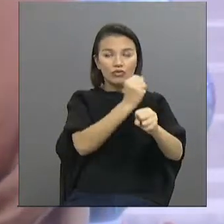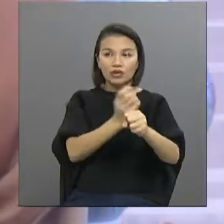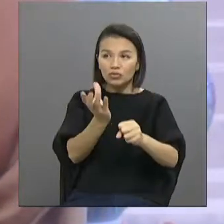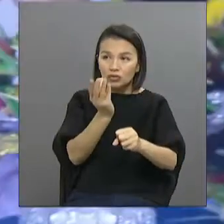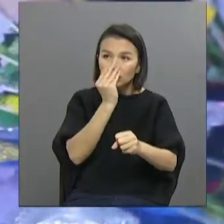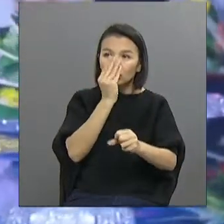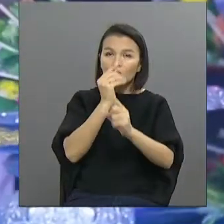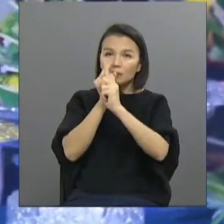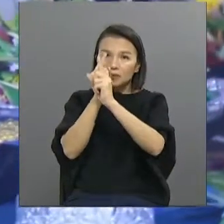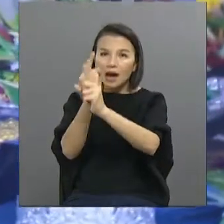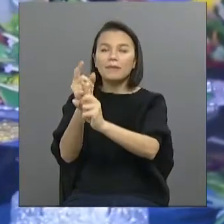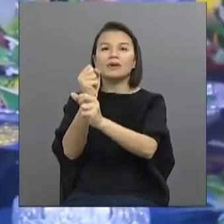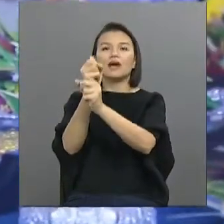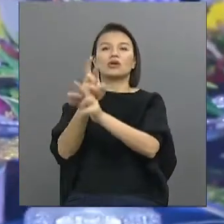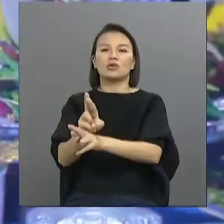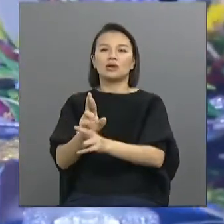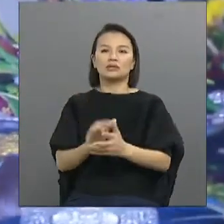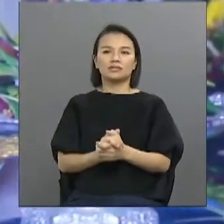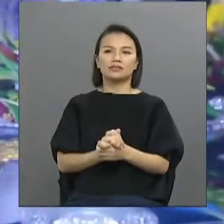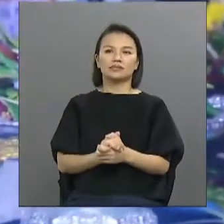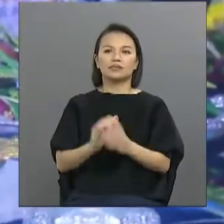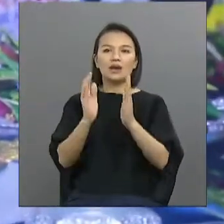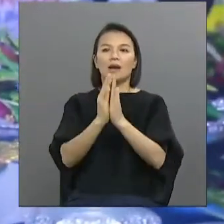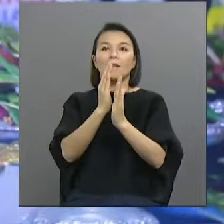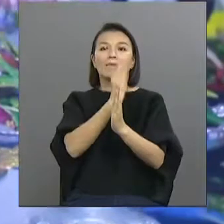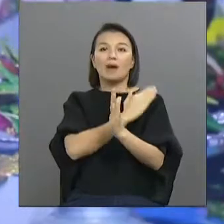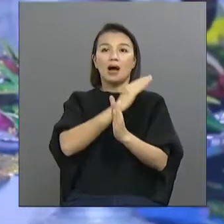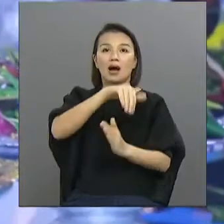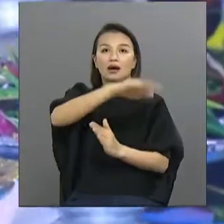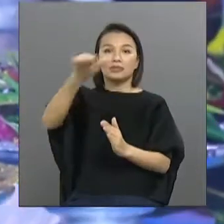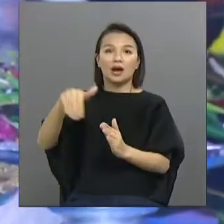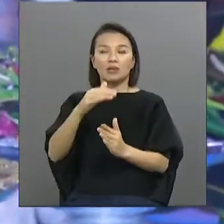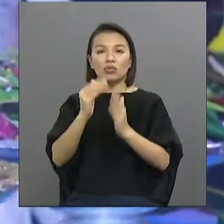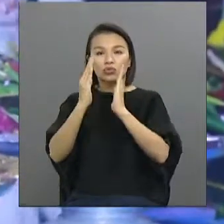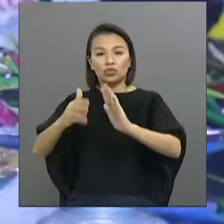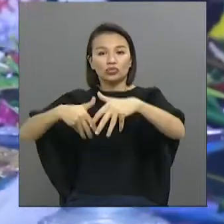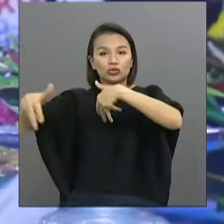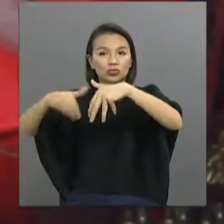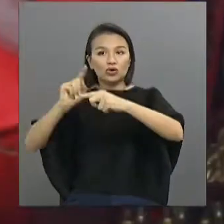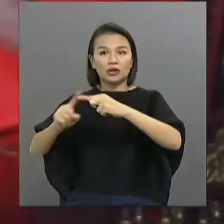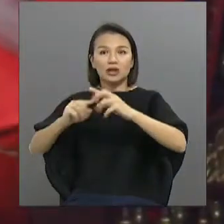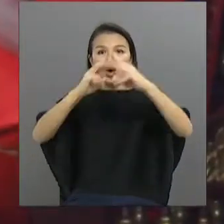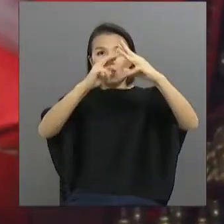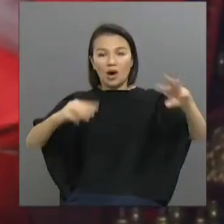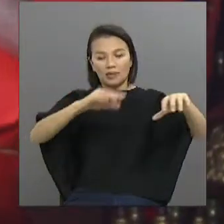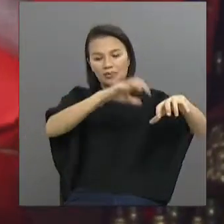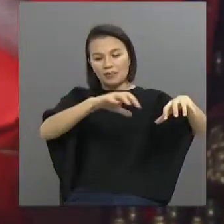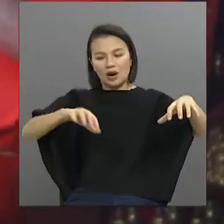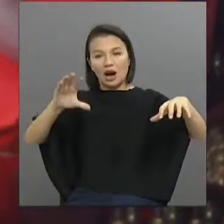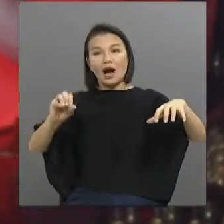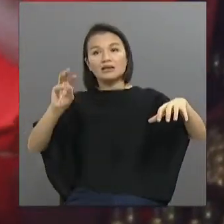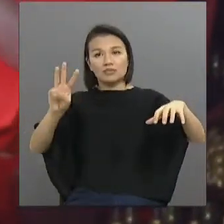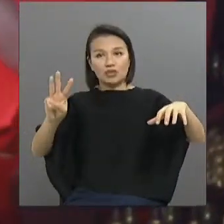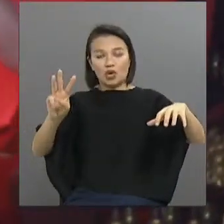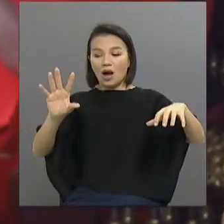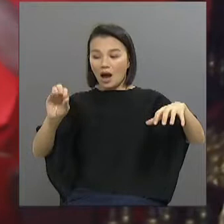ไว ้พระสงฆ์สามเณรได้คณะศรัทธาชาวบ้านทั้ง52วัดในเขตอำเภอเวียงป่าเป้